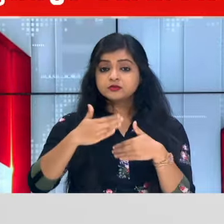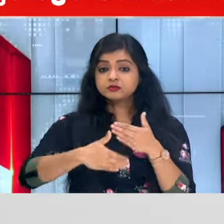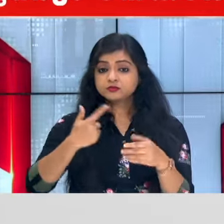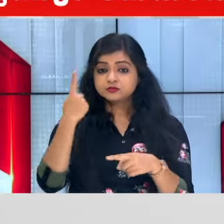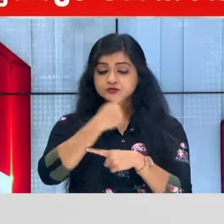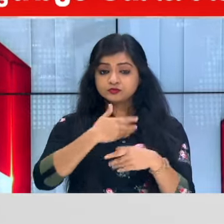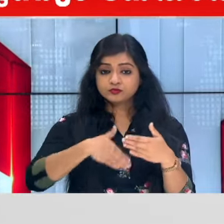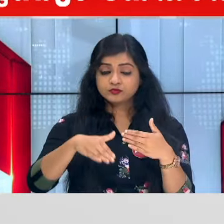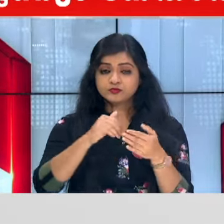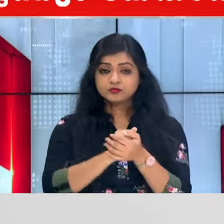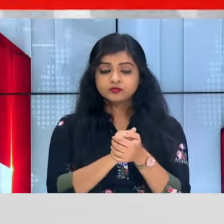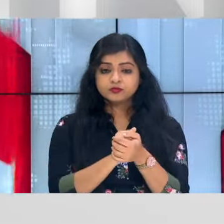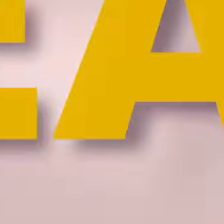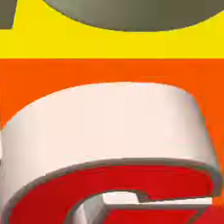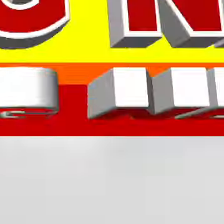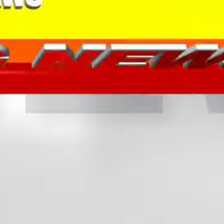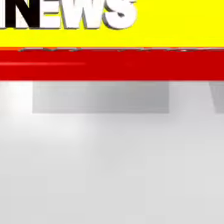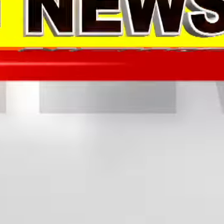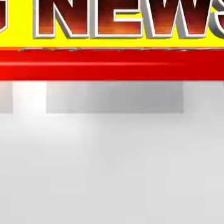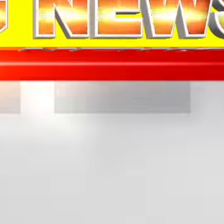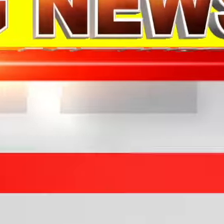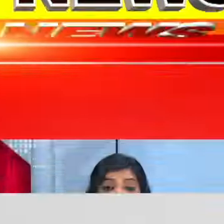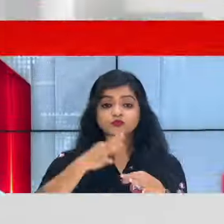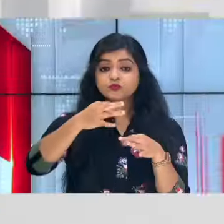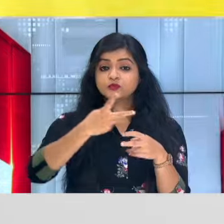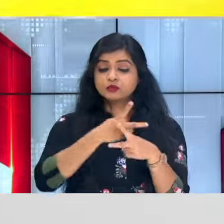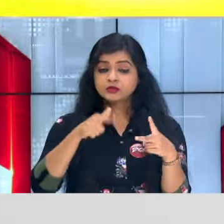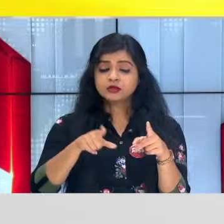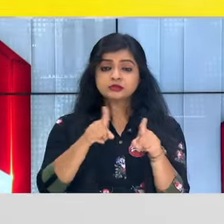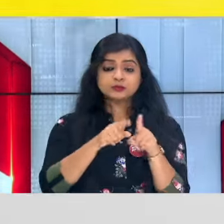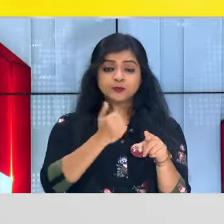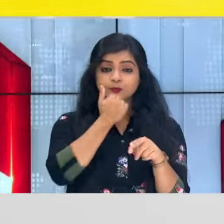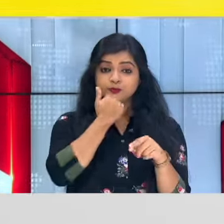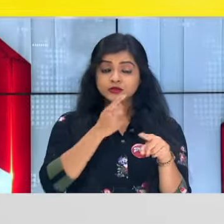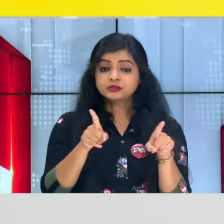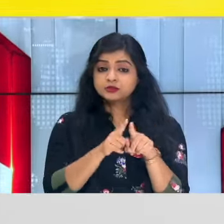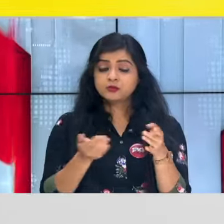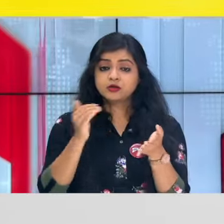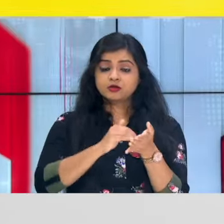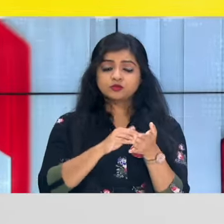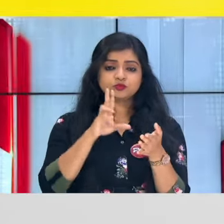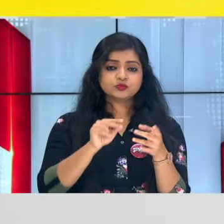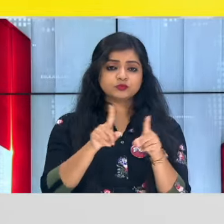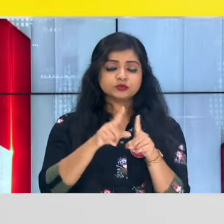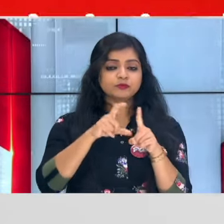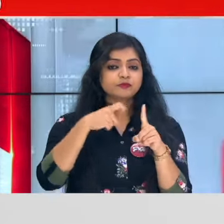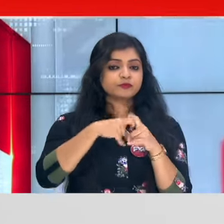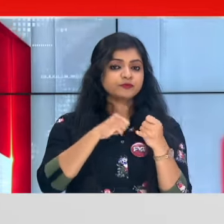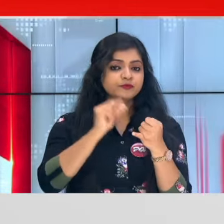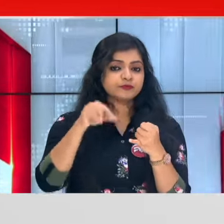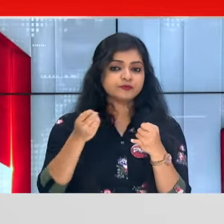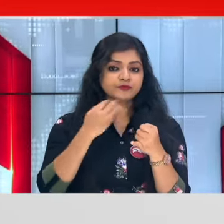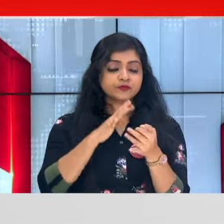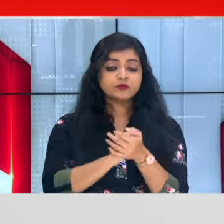ഇനിയുള്ള കാലത്ത് ഭാവിയിൽ അത്തരം തെറ്റുകൾ ആവർത്തിക്കില്ല എന്നാണ് ഇപ്പോൾ ഡി കെ ശിവകുമാർ അറിയിച്ചിരിക്കുന്നത്. എന്തായാലും സർക്കാരും